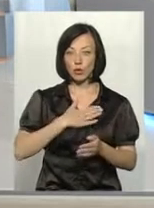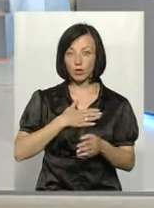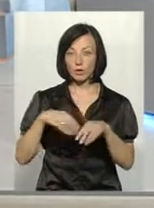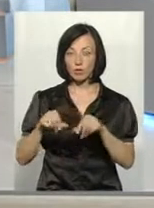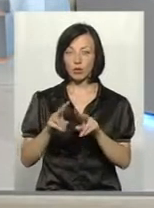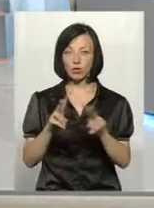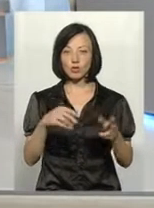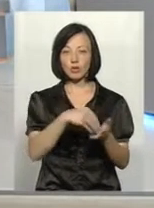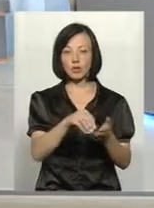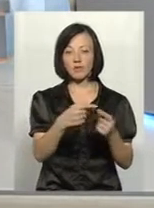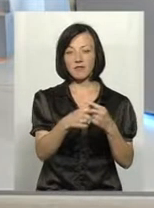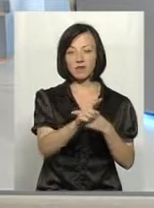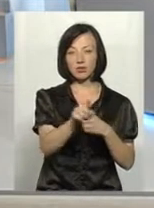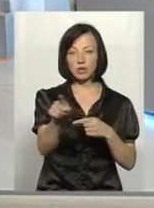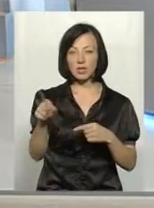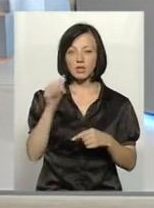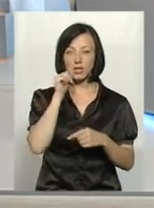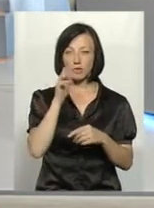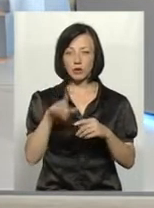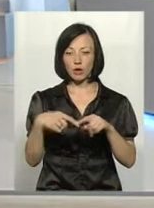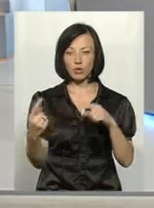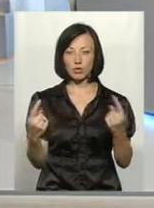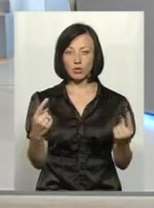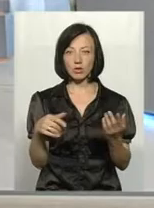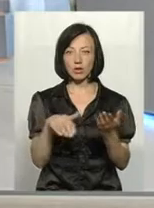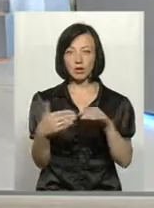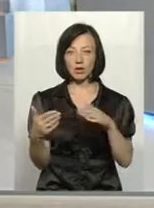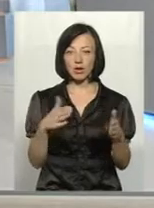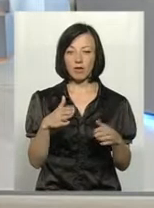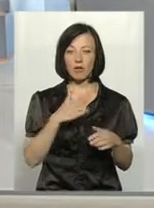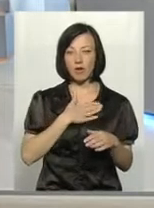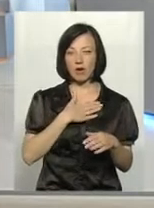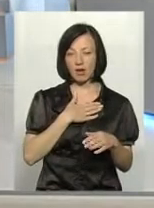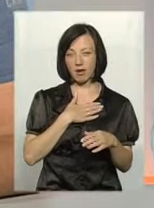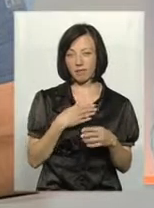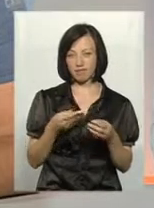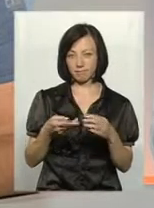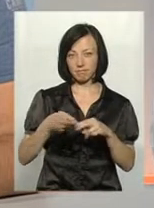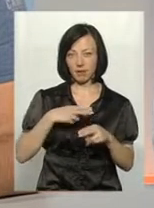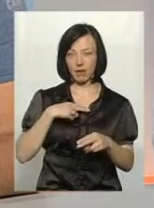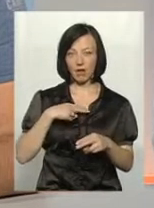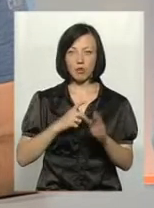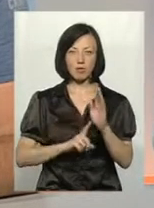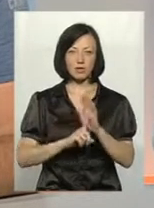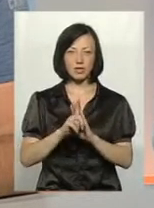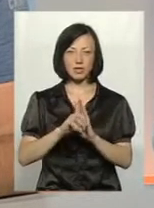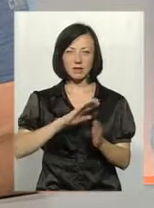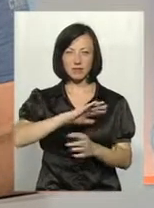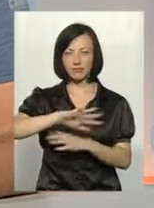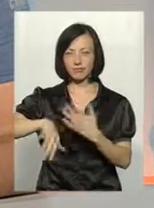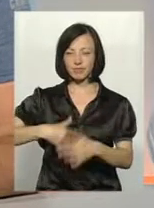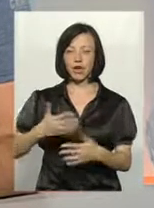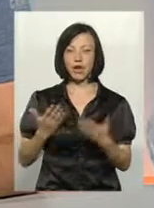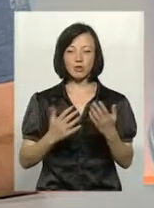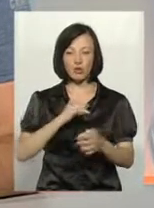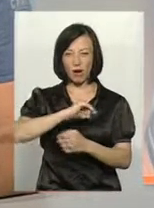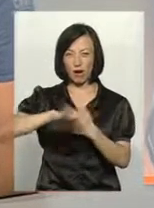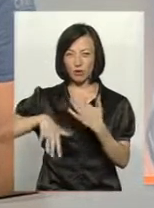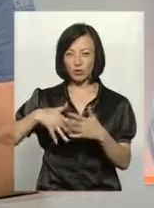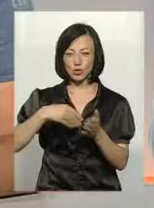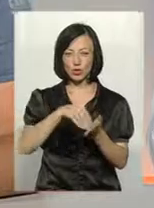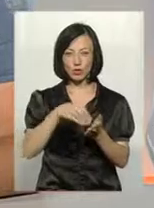хтось купить іншого, і завтра ми будемо одне одному приходити, це моє, будь ласка, віддай. Почнеться взагалі, ринок, напевно, якщо буде хаотичний,